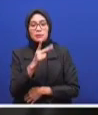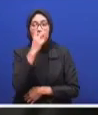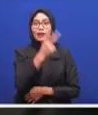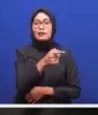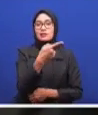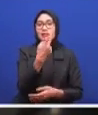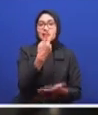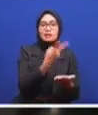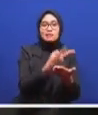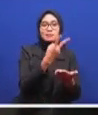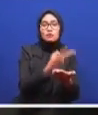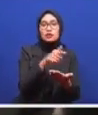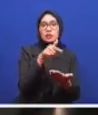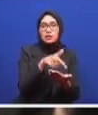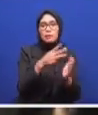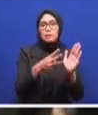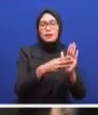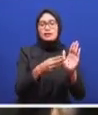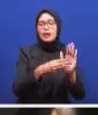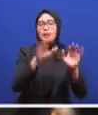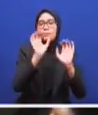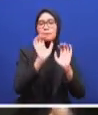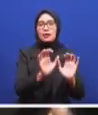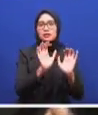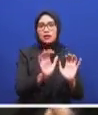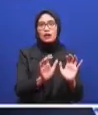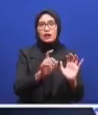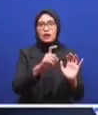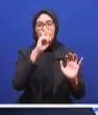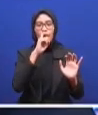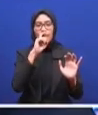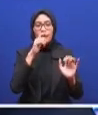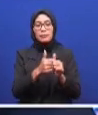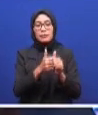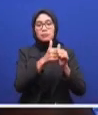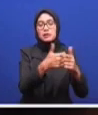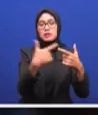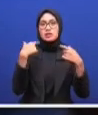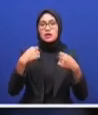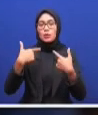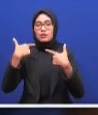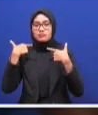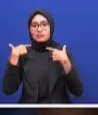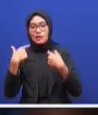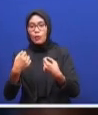dengan ketidakadilan yang sudah terjadi di Indonesia ini. Oke, terima kasih. Assalamualaikum warahmatullahi wabarakatuh. Baik,